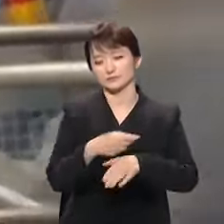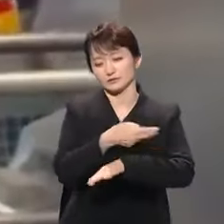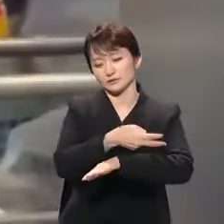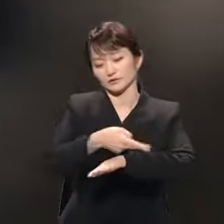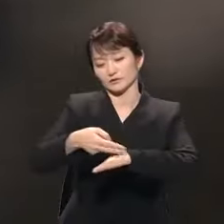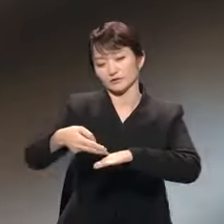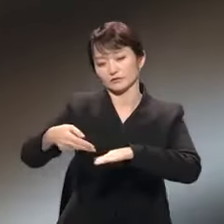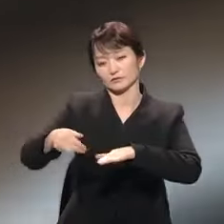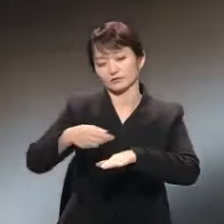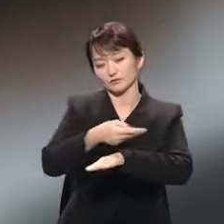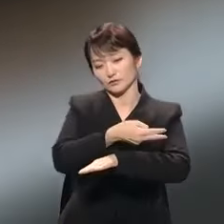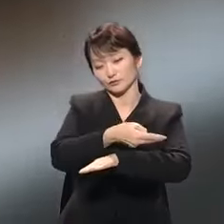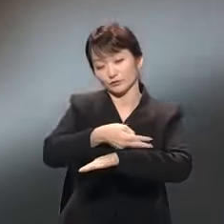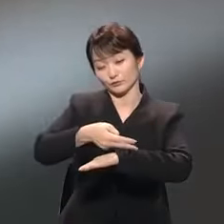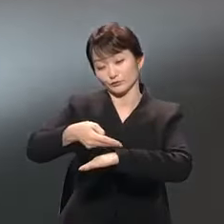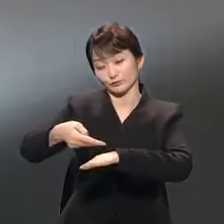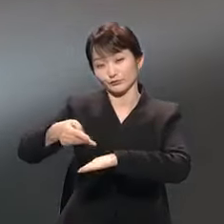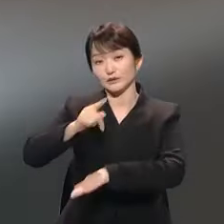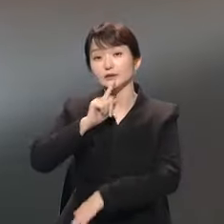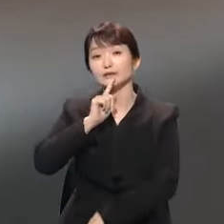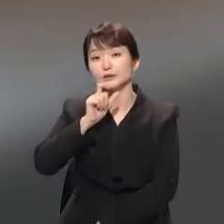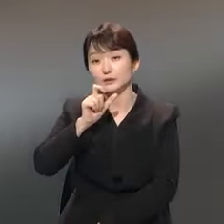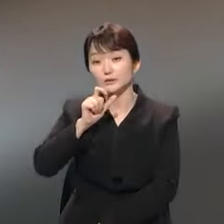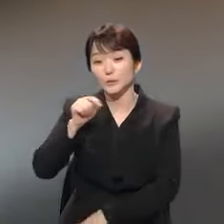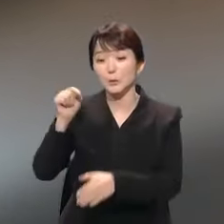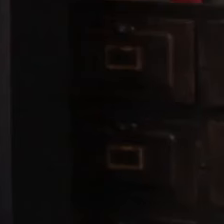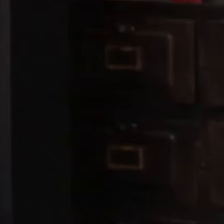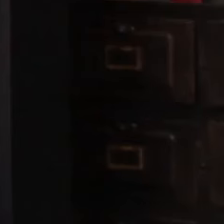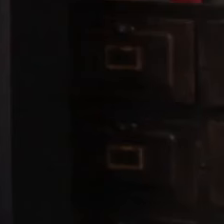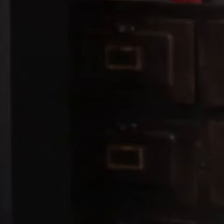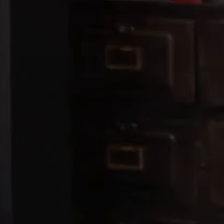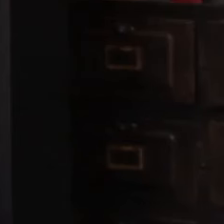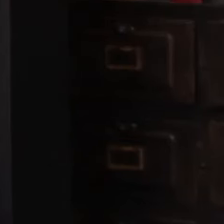헤엄치던 사슴은요. 15분 만에 다시 밖으로 돌아갔다고 합니다.